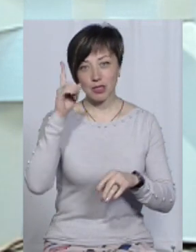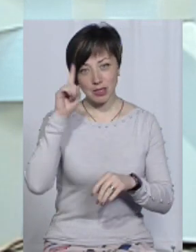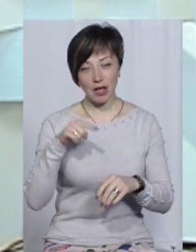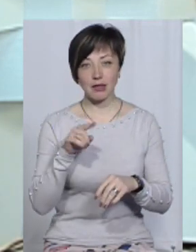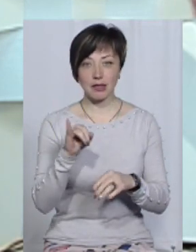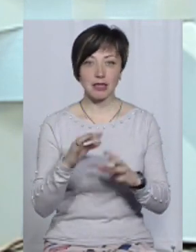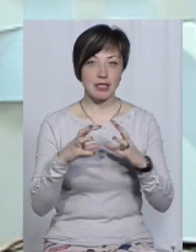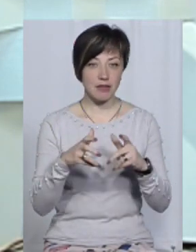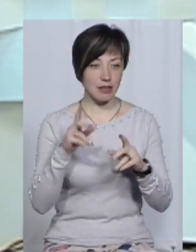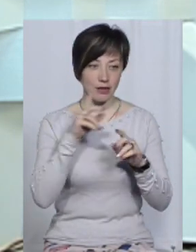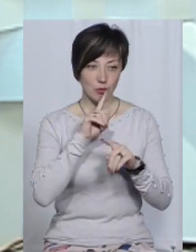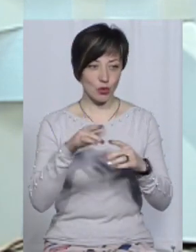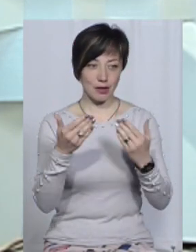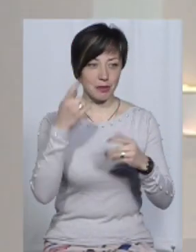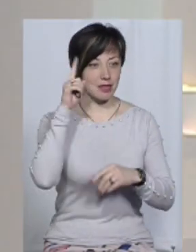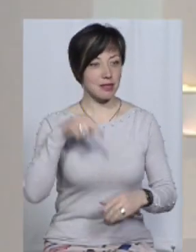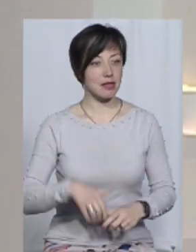то ти і світ не буде тебе знати.